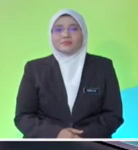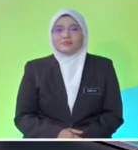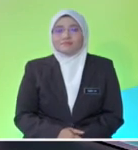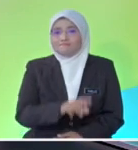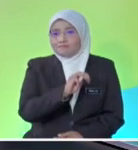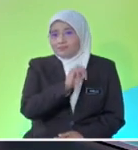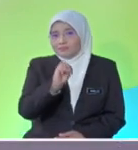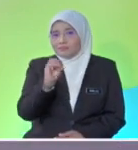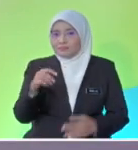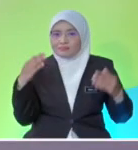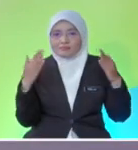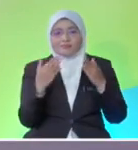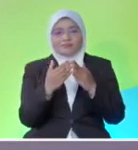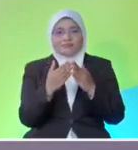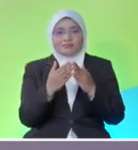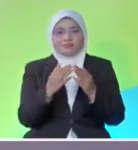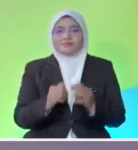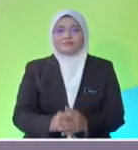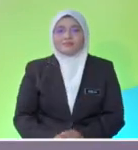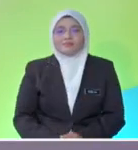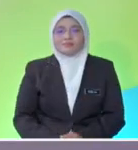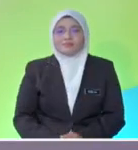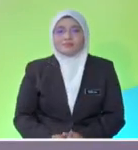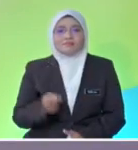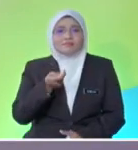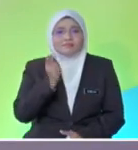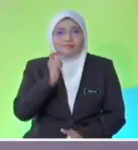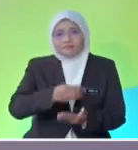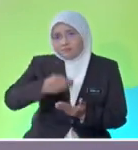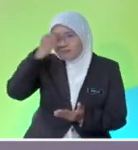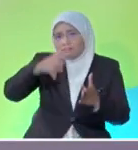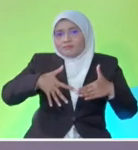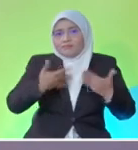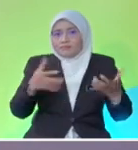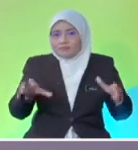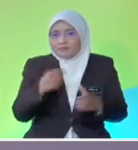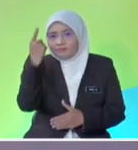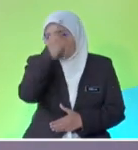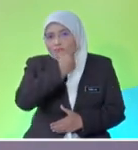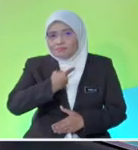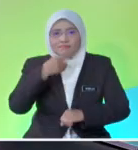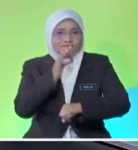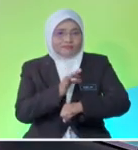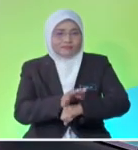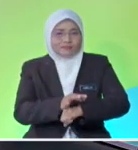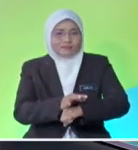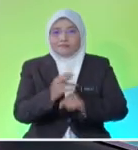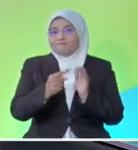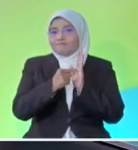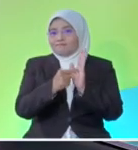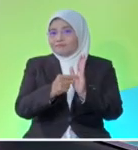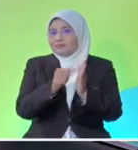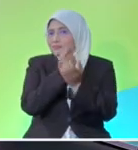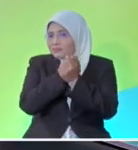Murid-murid di rumah, tadi kita dah belajar macam mana nak buat muka jam kan? Cuba tunjuk sikit Nisa. Ini muka jam